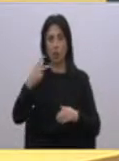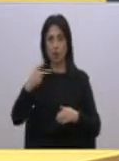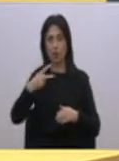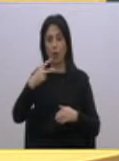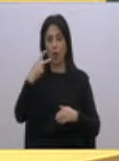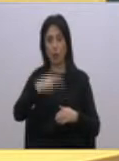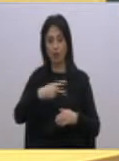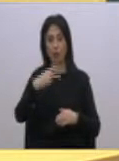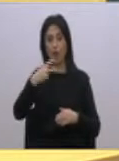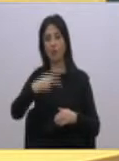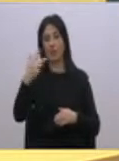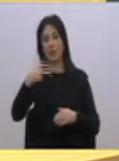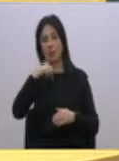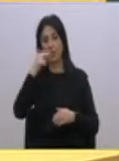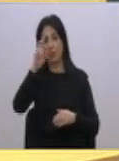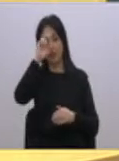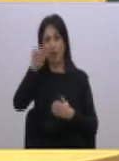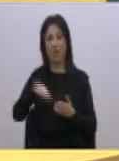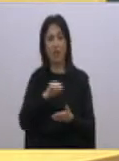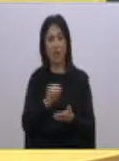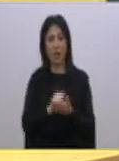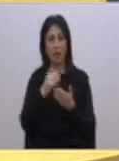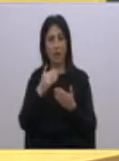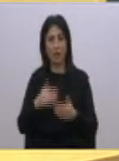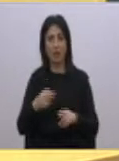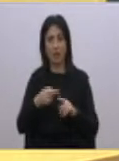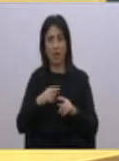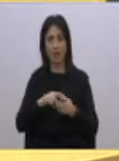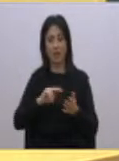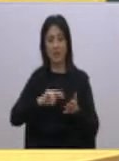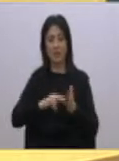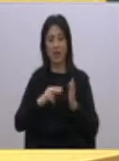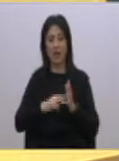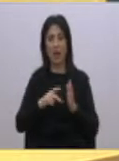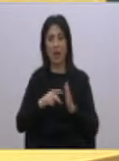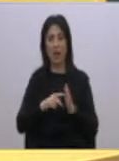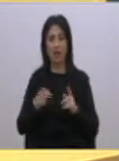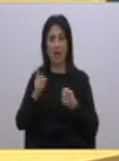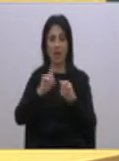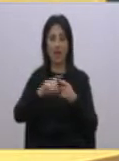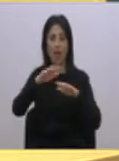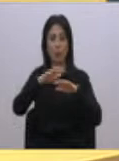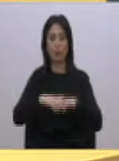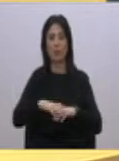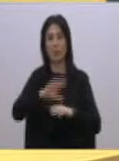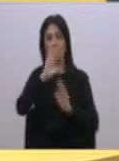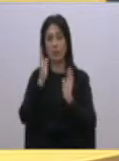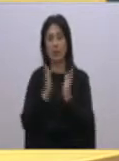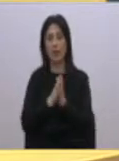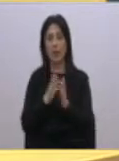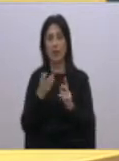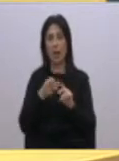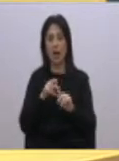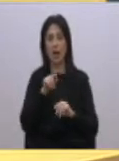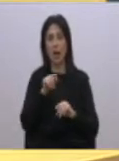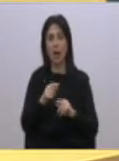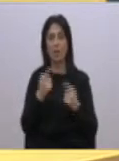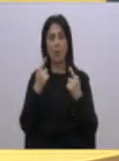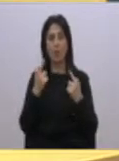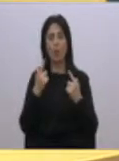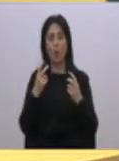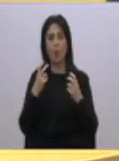2020-2023 წლების, რომელიც მთავრობამ დაამტკიცა და ეს სტრატეგია დაეფუძნა მთლიანად ამ